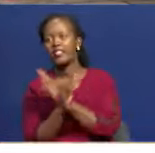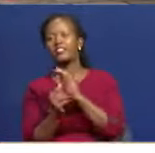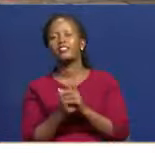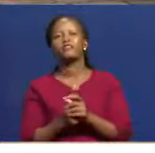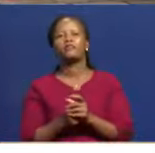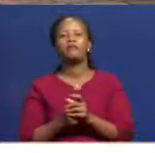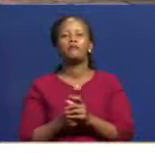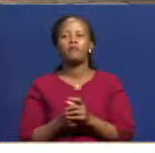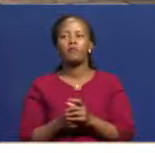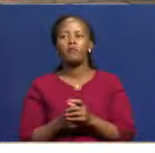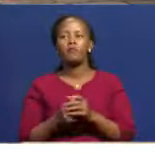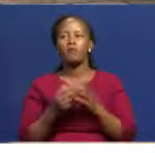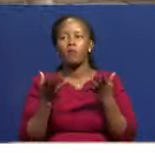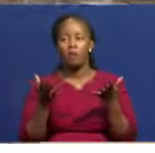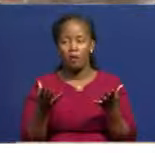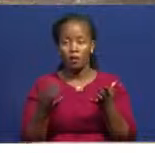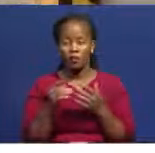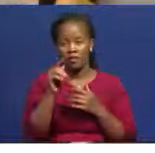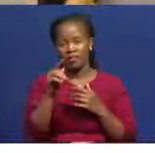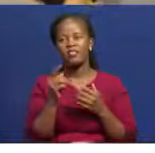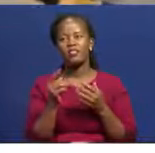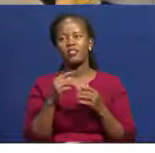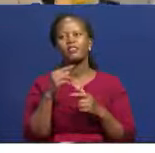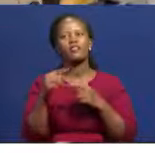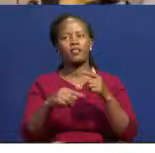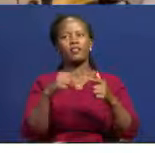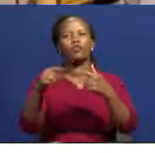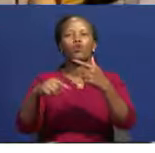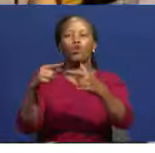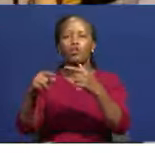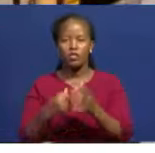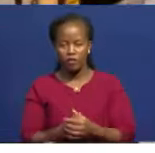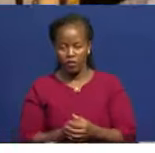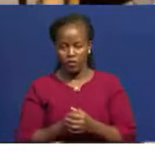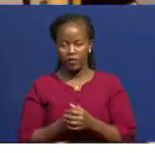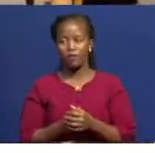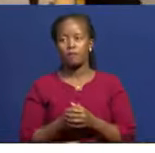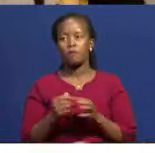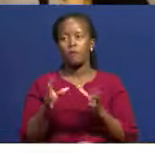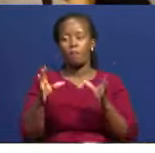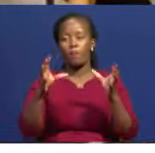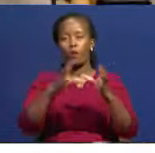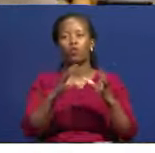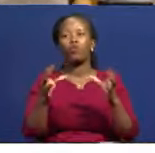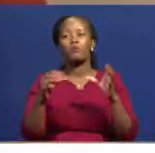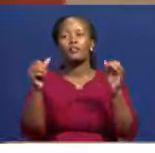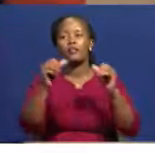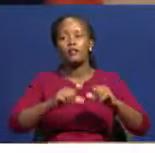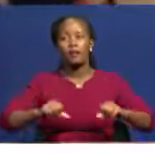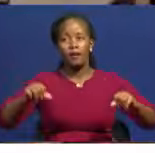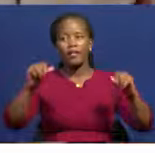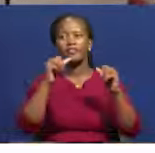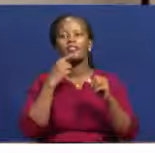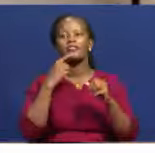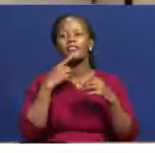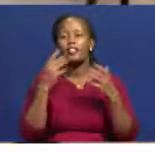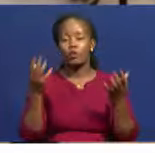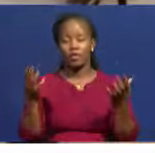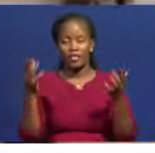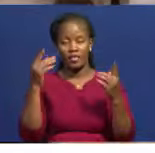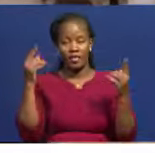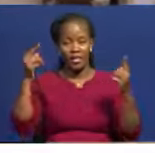Okay, so hii service aendelee. Mshirikisho wa utoaji misaada wa kundi hilo Mukesh Desai alisema